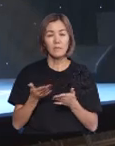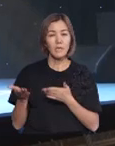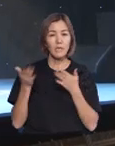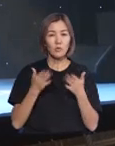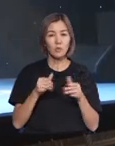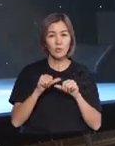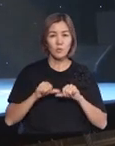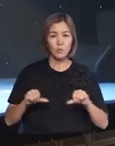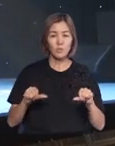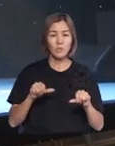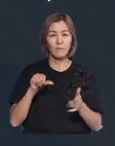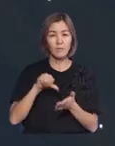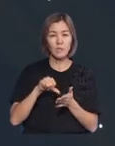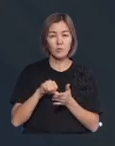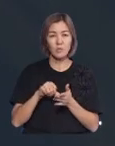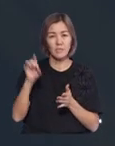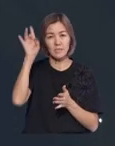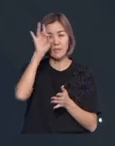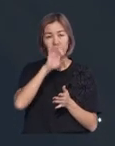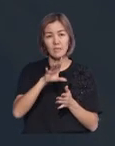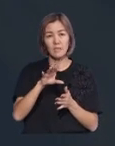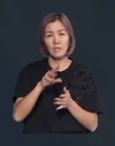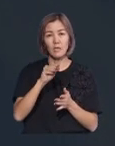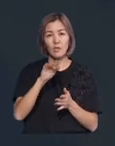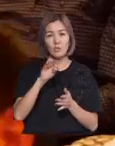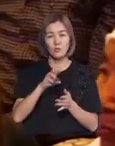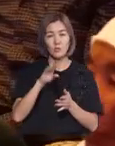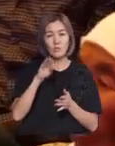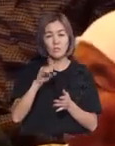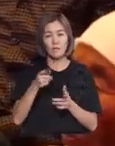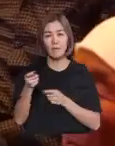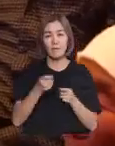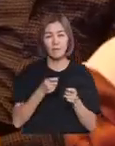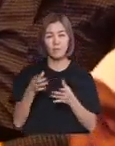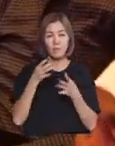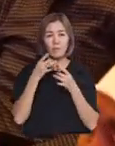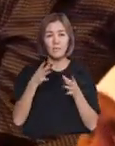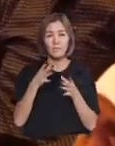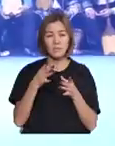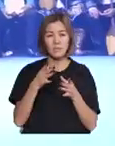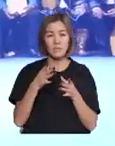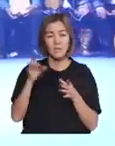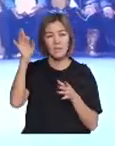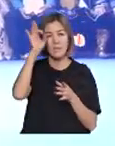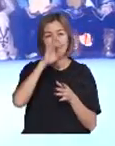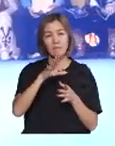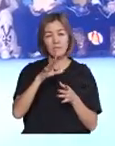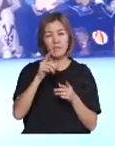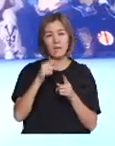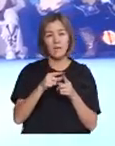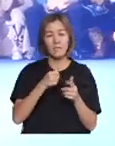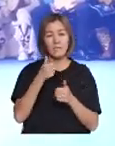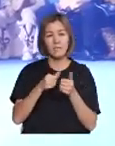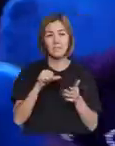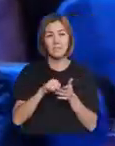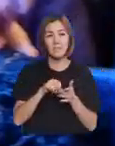приглашенных членов жюри присутствовал знаменитый поэт Жүрсін Ерман. А ведущим праздничного вечера стал известный айтыскер Аманжол